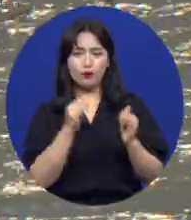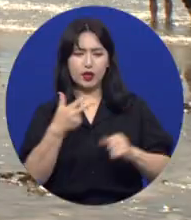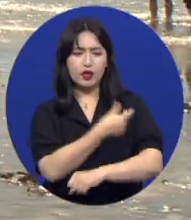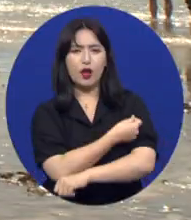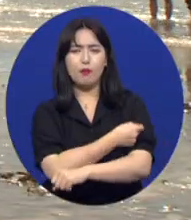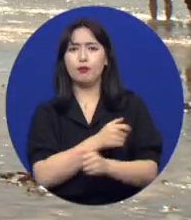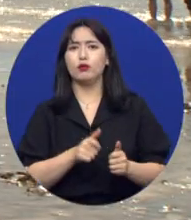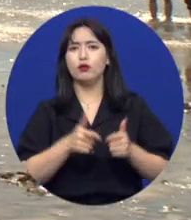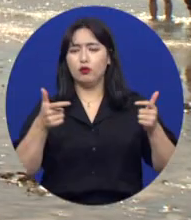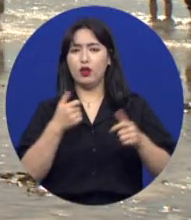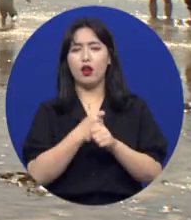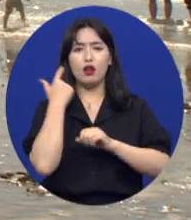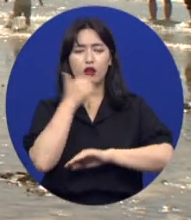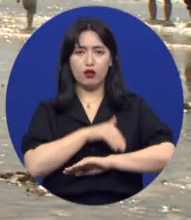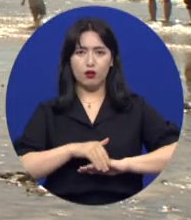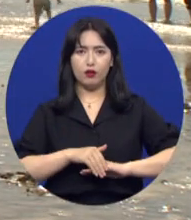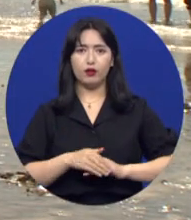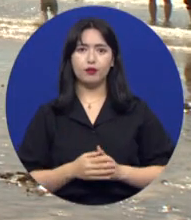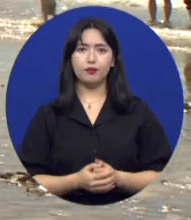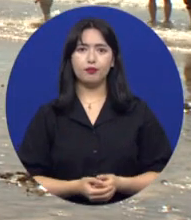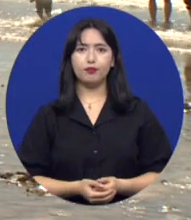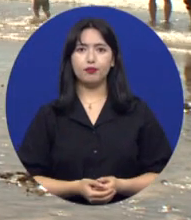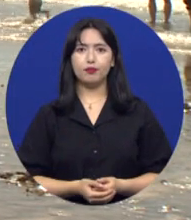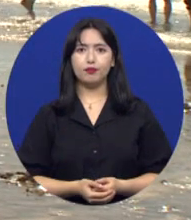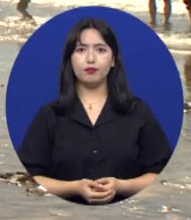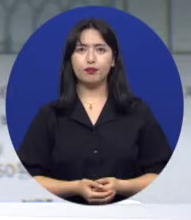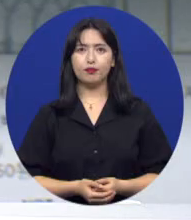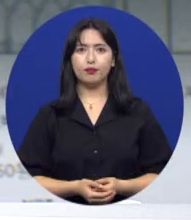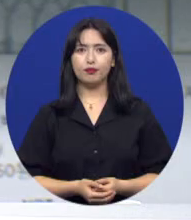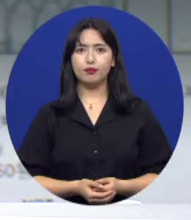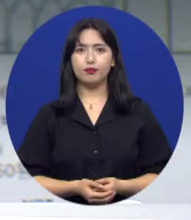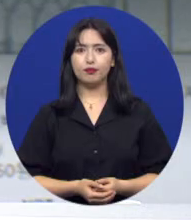했습니다 mbc 뉴스 박지원 입니다